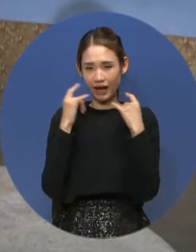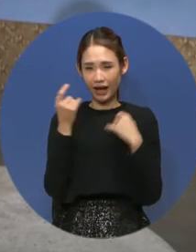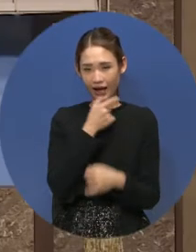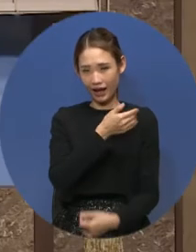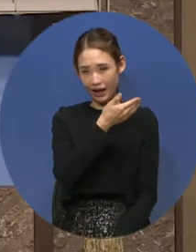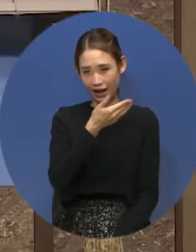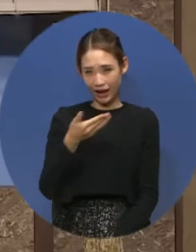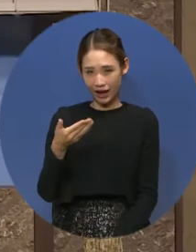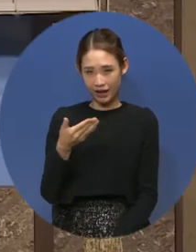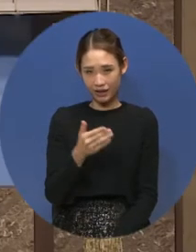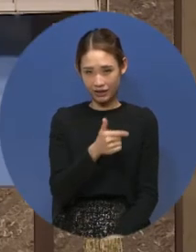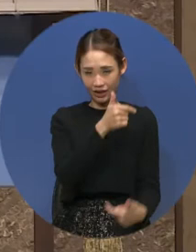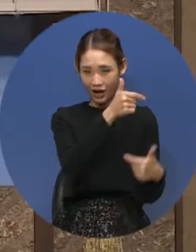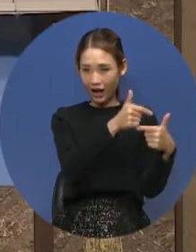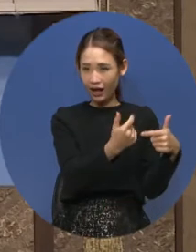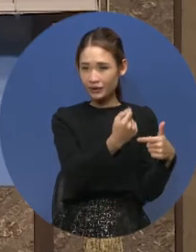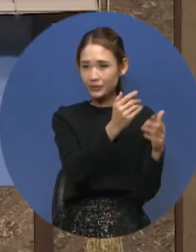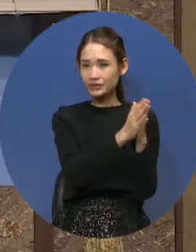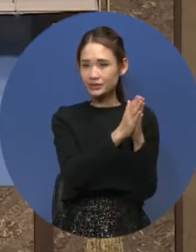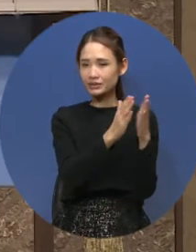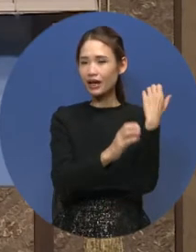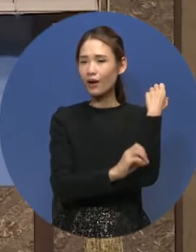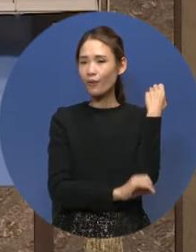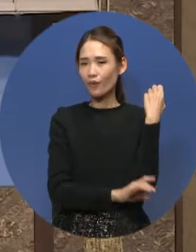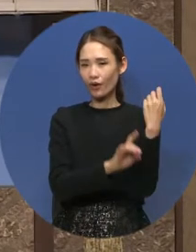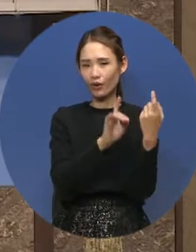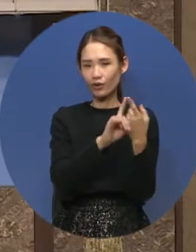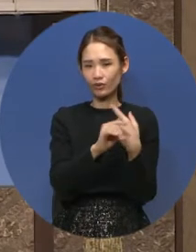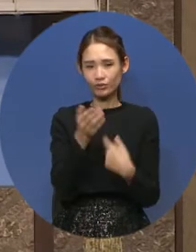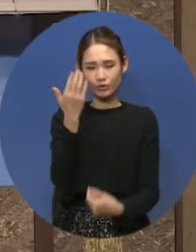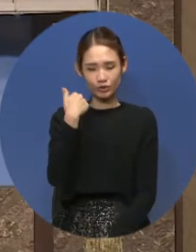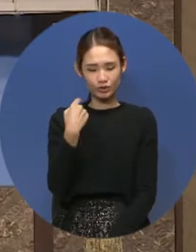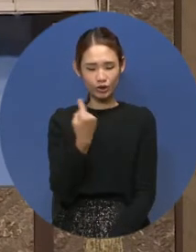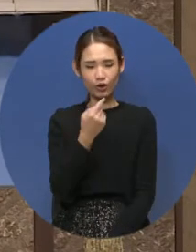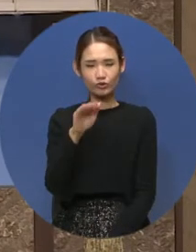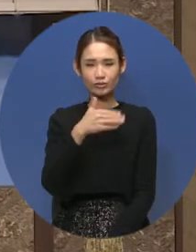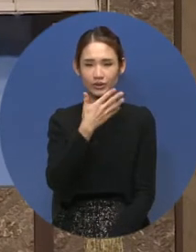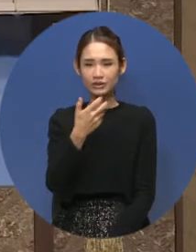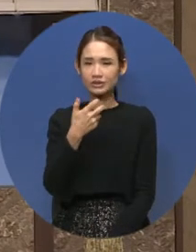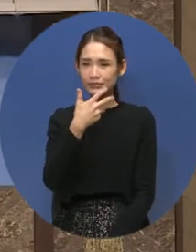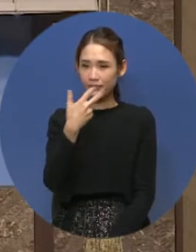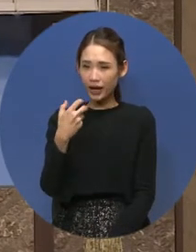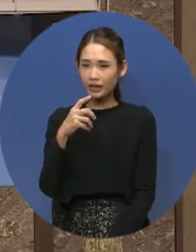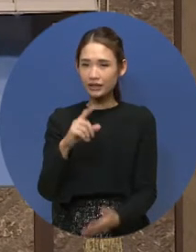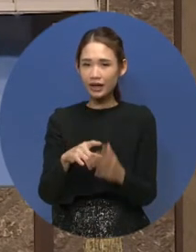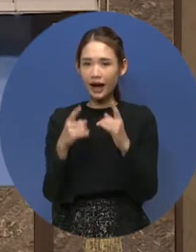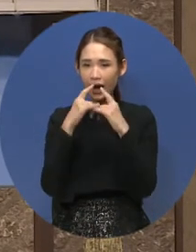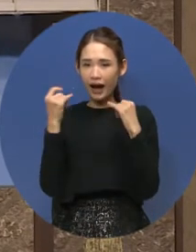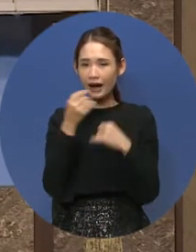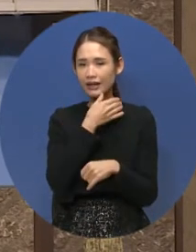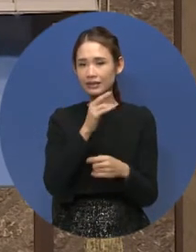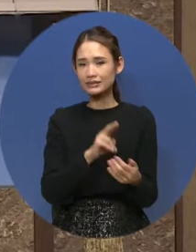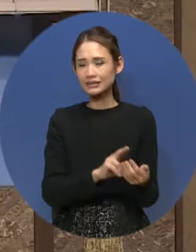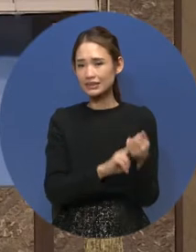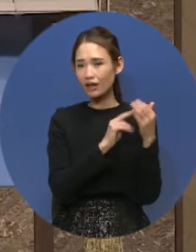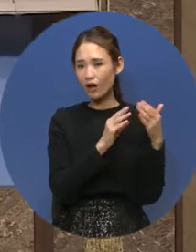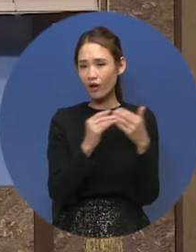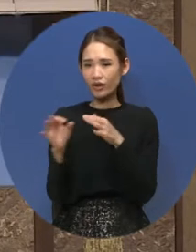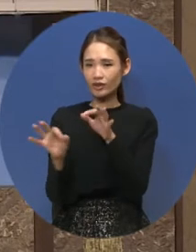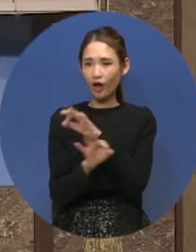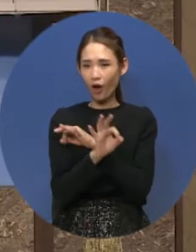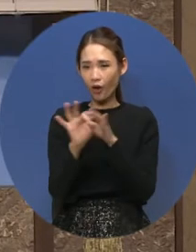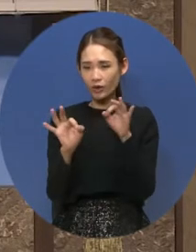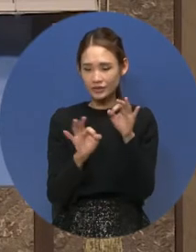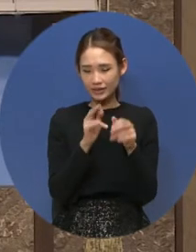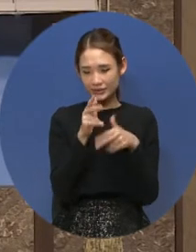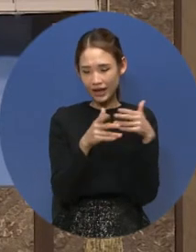강남의 시작이자 원조입니다. 네. 과거 7, 80년대 한강의 기적이 일끈 경제와 산업의